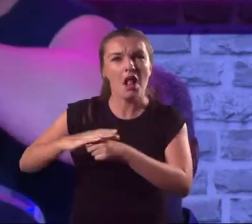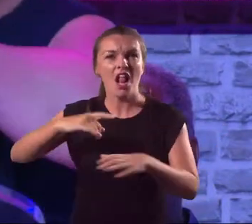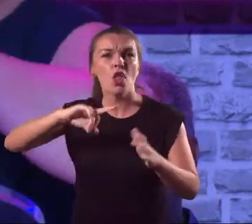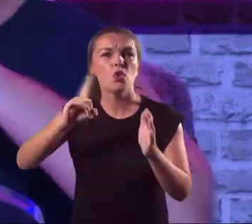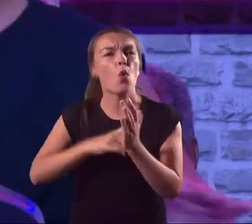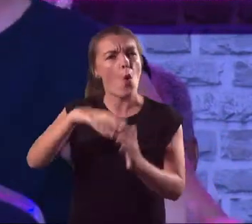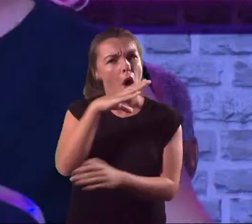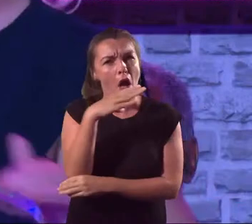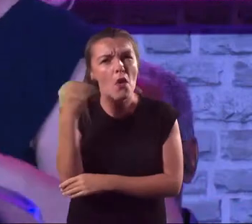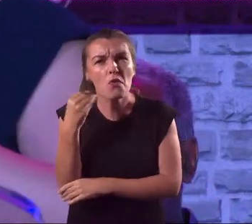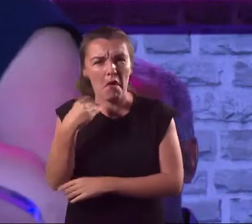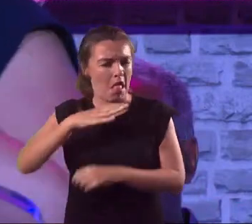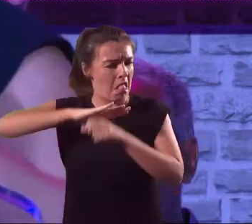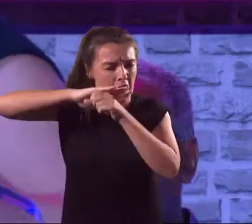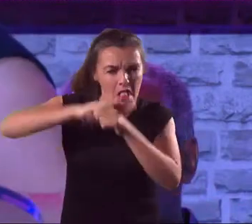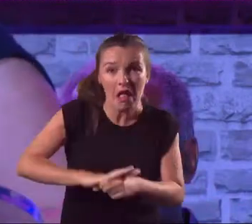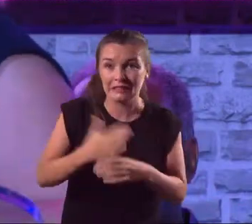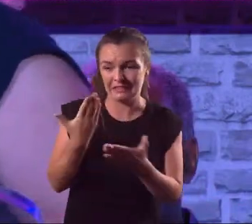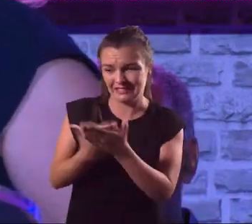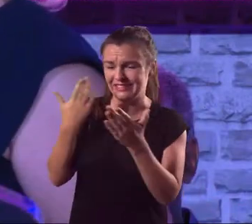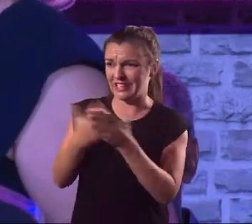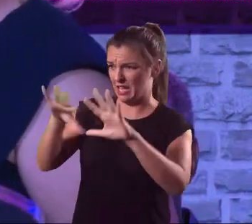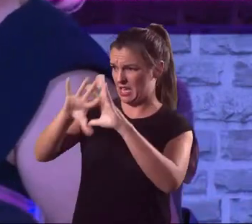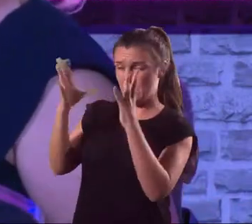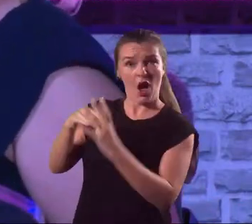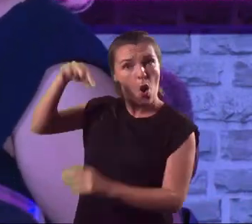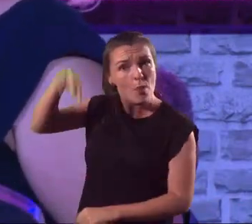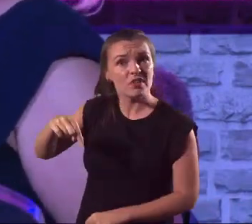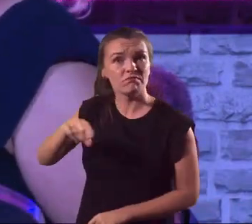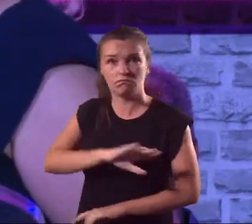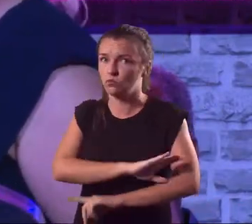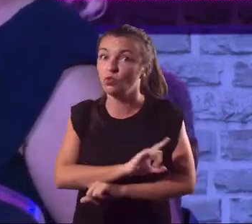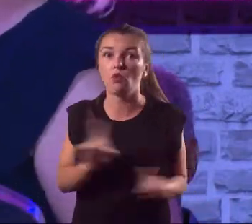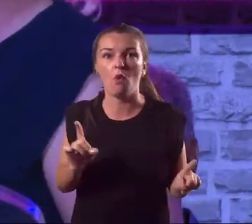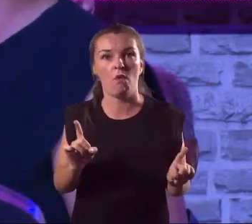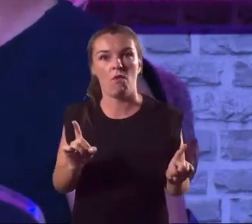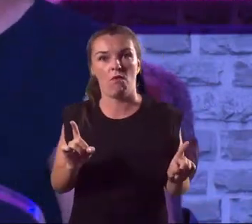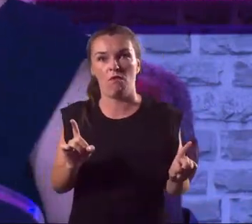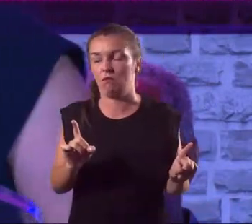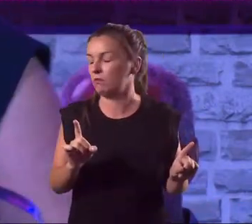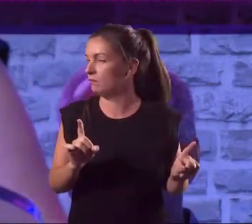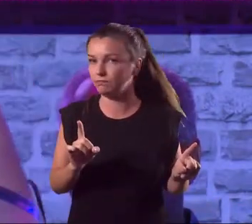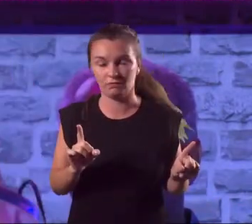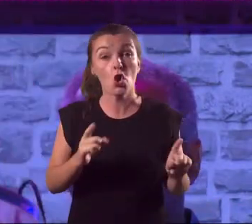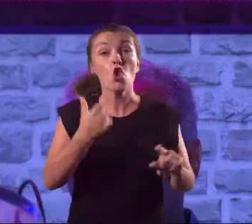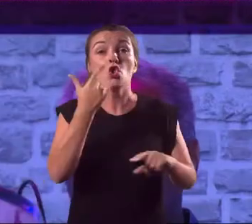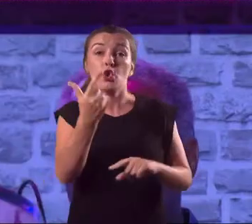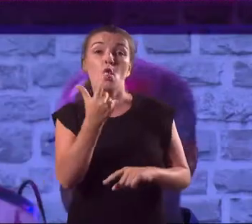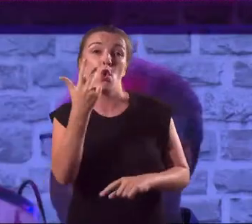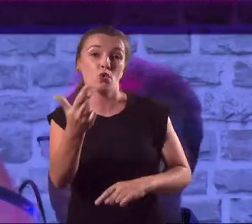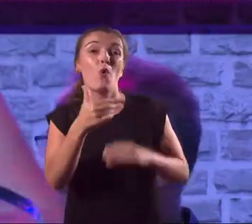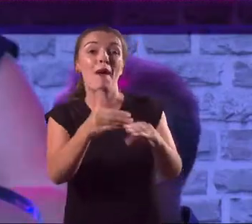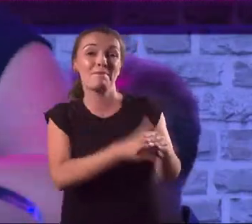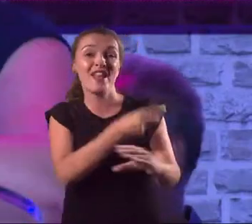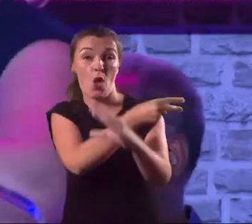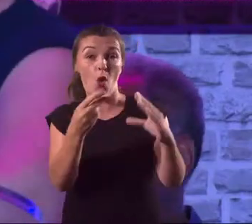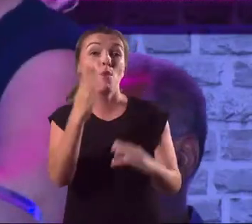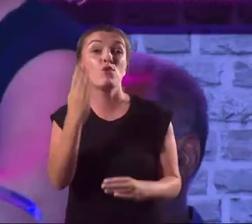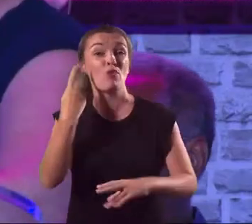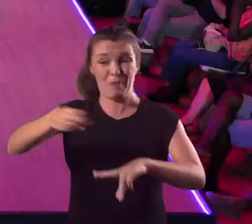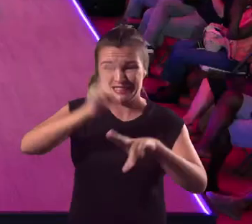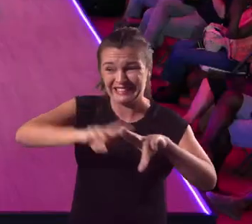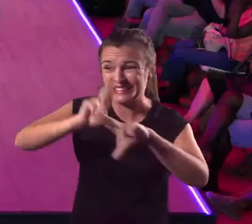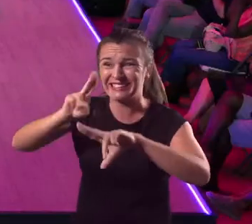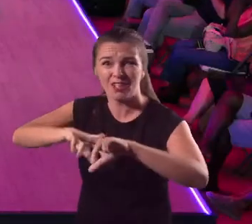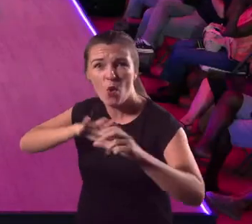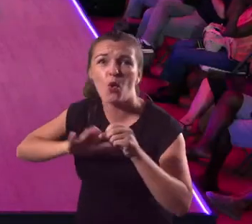des droits humains insupportable, rien de tout cela n'est une fatalité, et nous mettrons les 2 à 3 milliards d'euros qu'il faut pour rénover